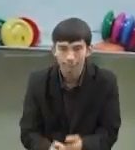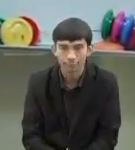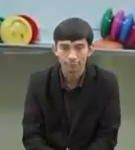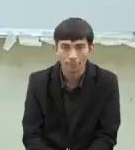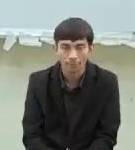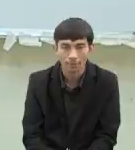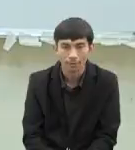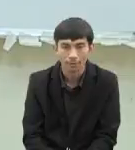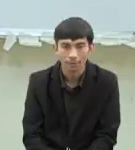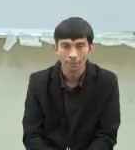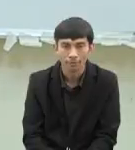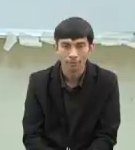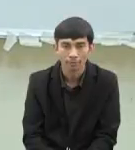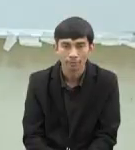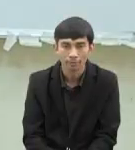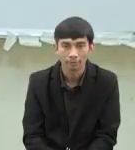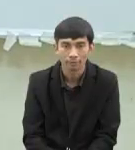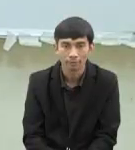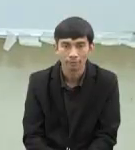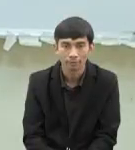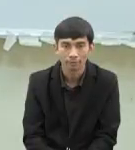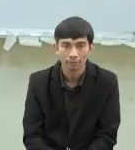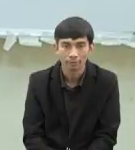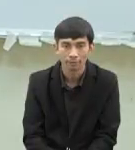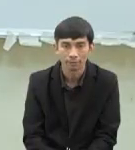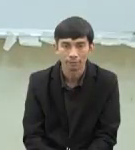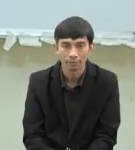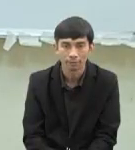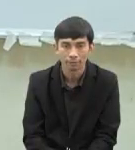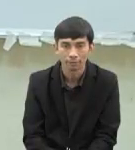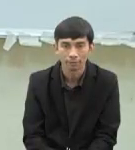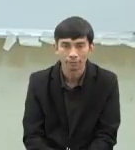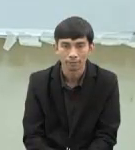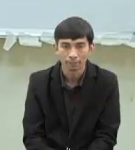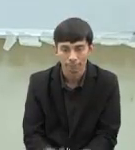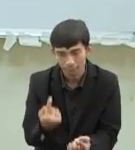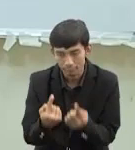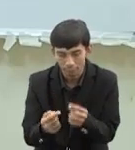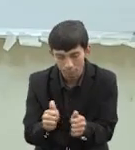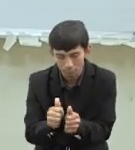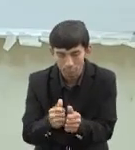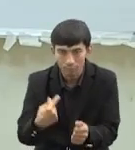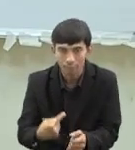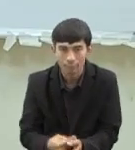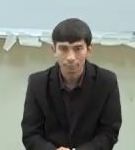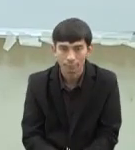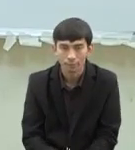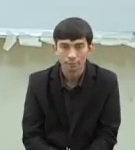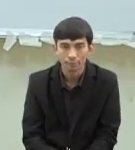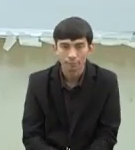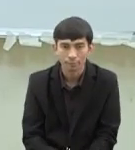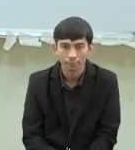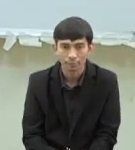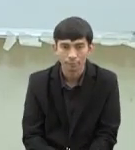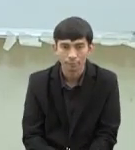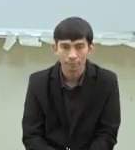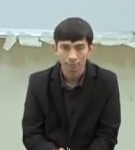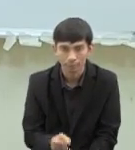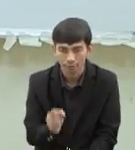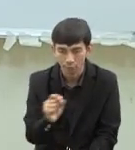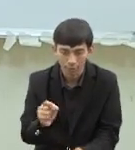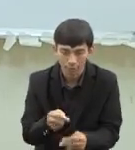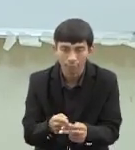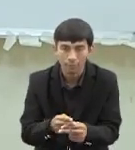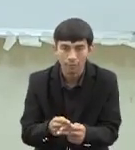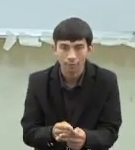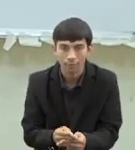ตามวิธีคณะก้องเตียงจมูกเนี่ยครูเหมอตักเตียงจมูกเนี่ยครูก่อน chắc này khu đã cắt vô tại mà đón chùm láo ấy COVID đập đầm bốn